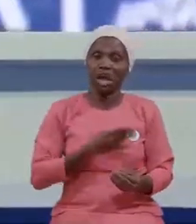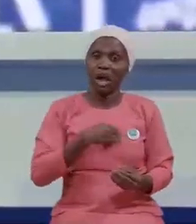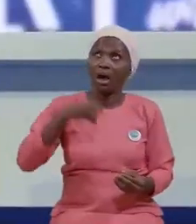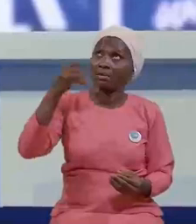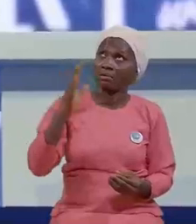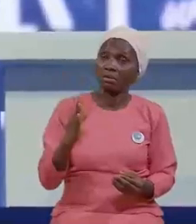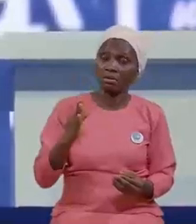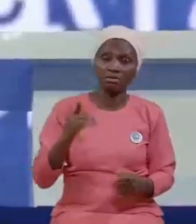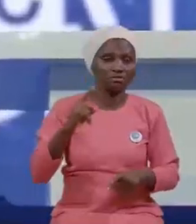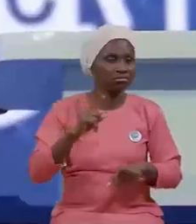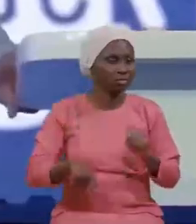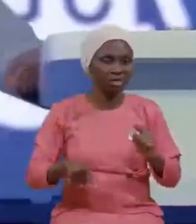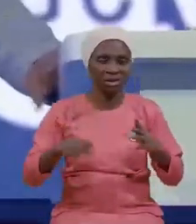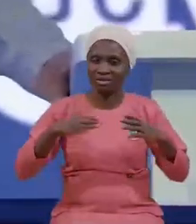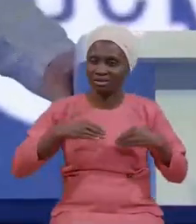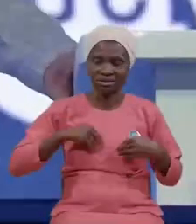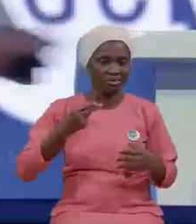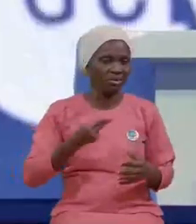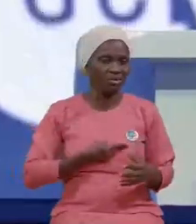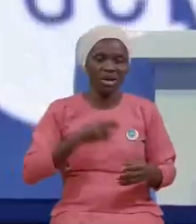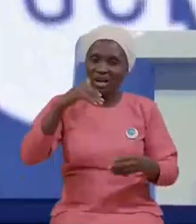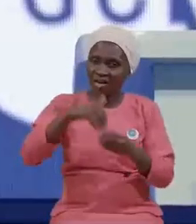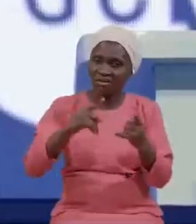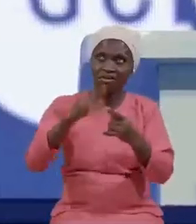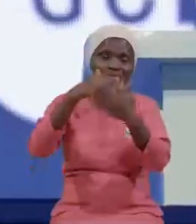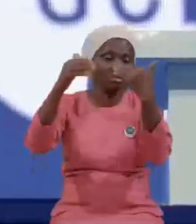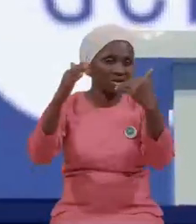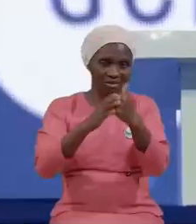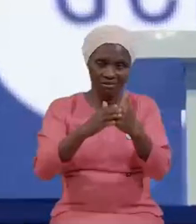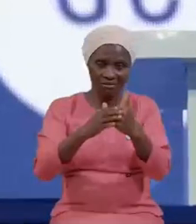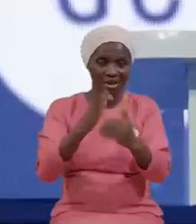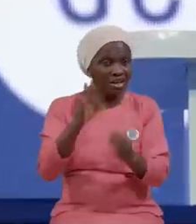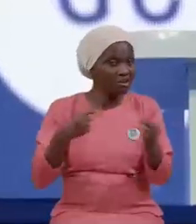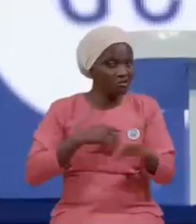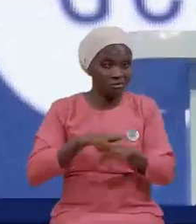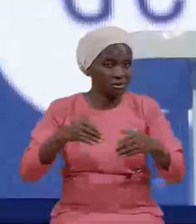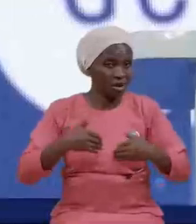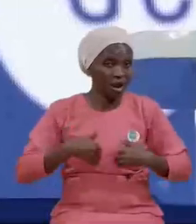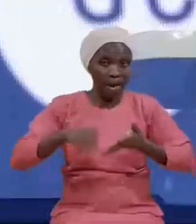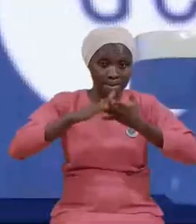Et Dieu ne peut pas nous accepter au ciel si nous n'avons pas la paix avec lui.